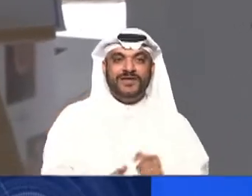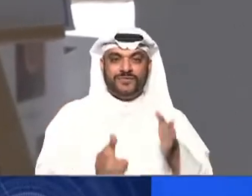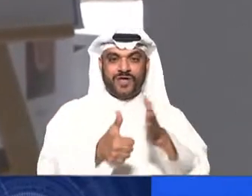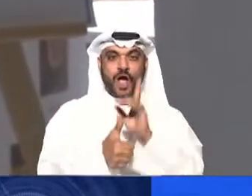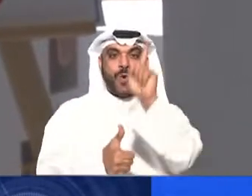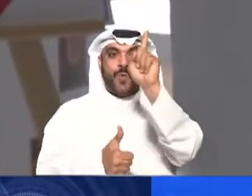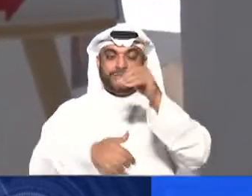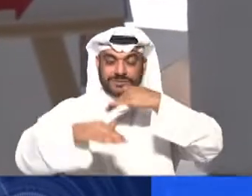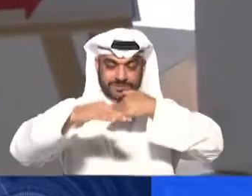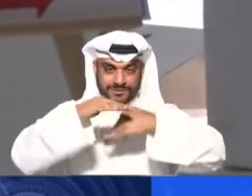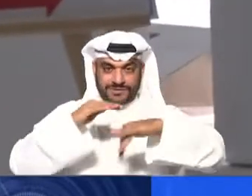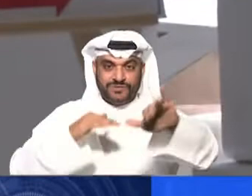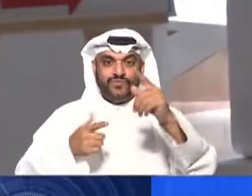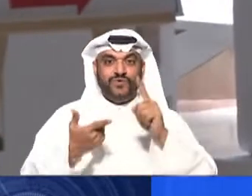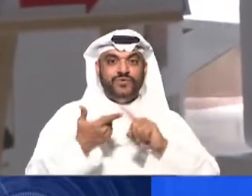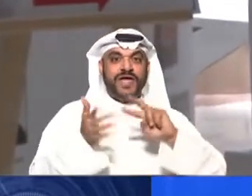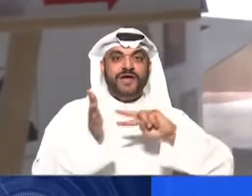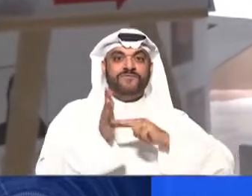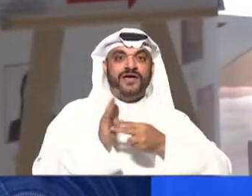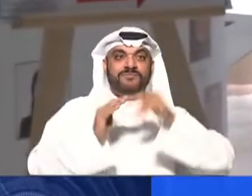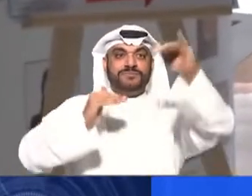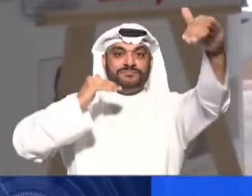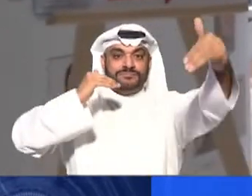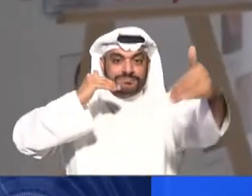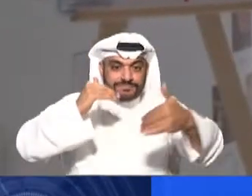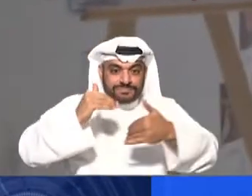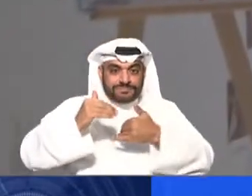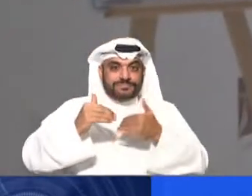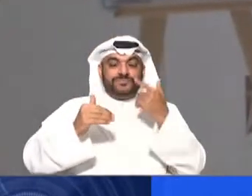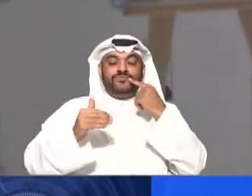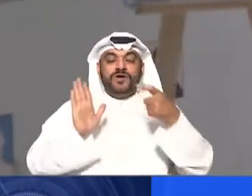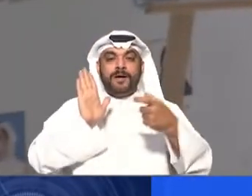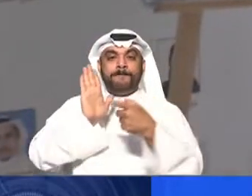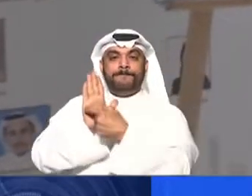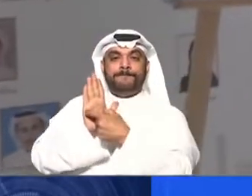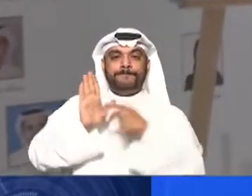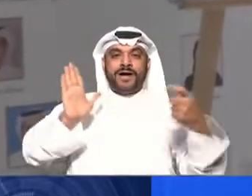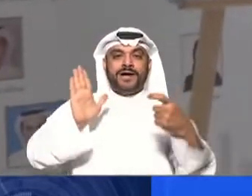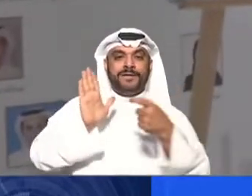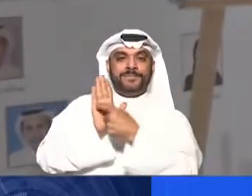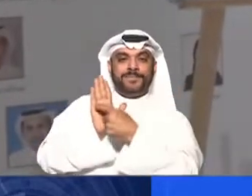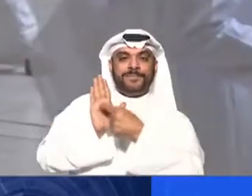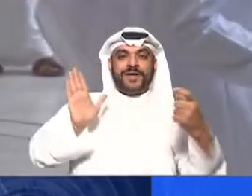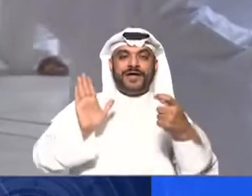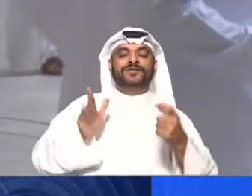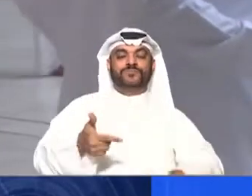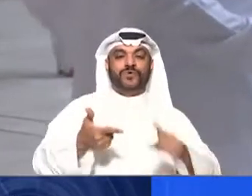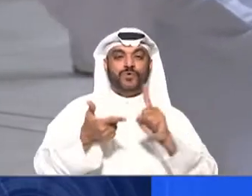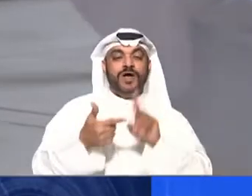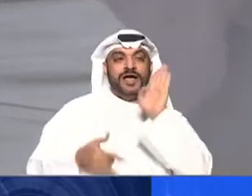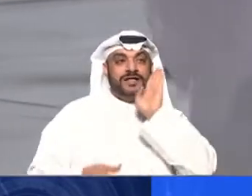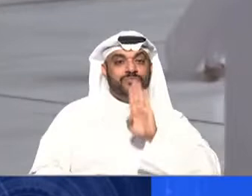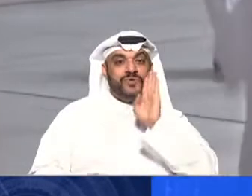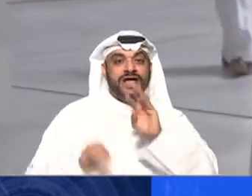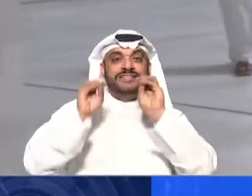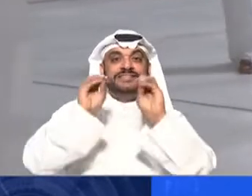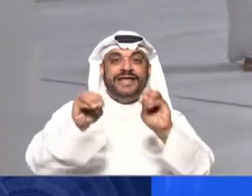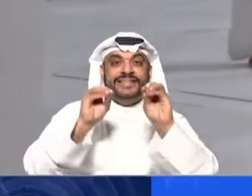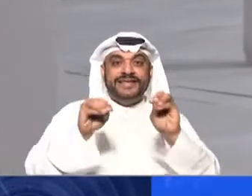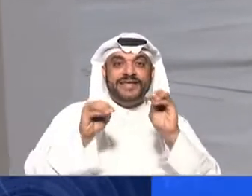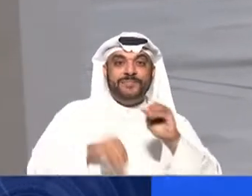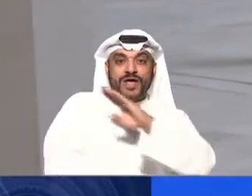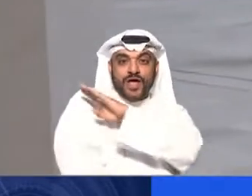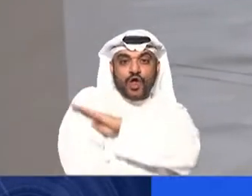إلى الوزارة من خلال نظام آلي وباركود، وتم تدريب الموظفين على كيفية حجز المواعيد